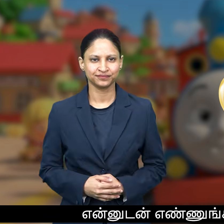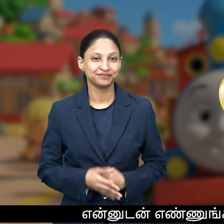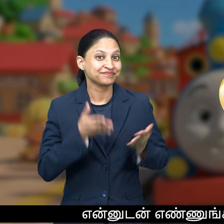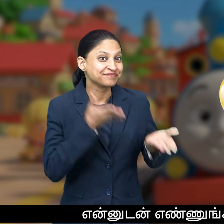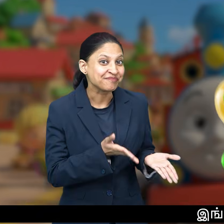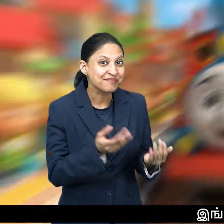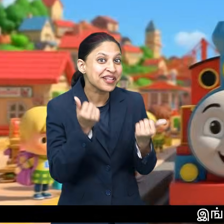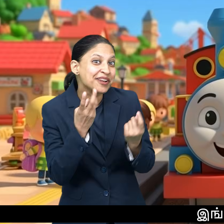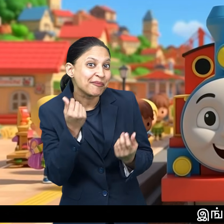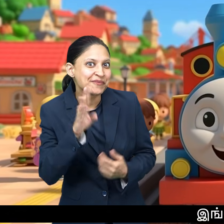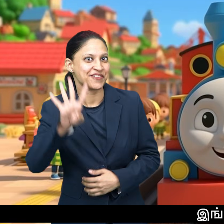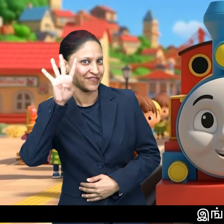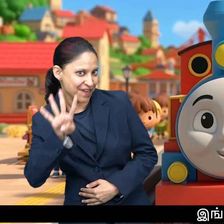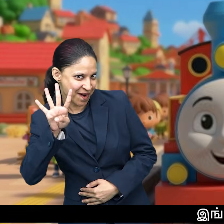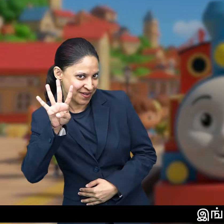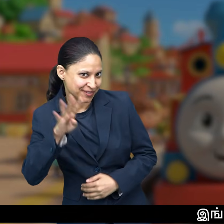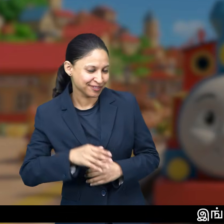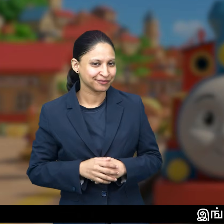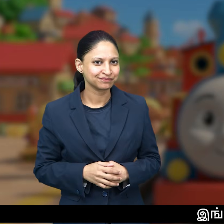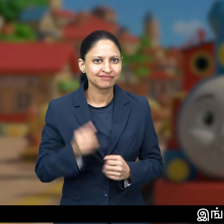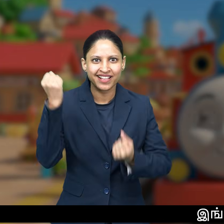3. அடுத்து 4.